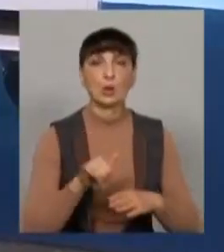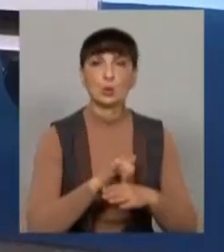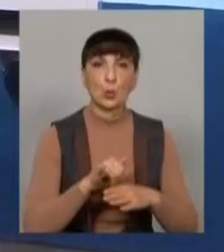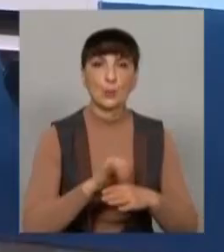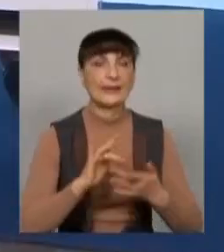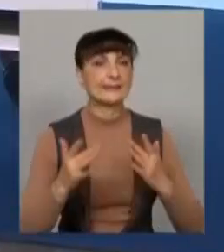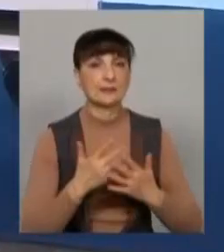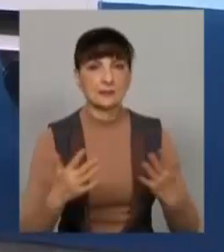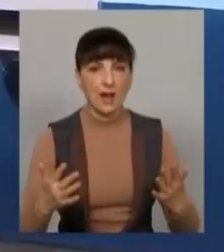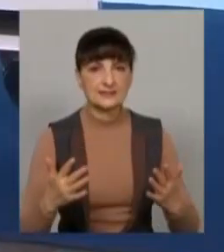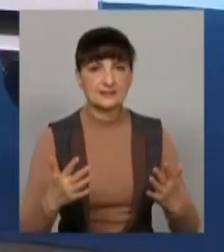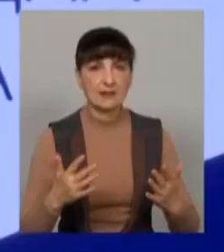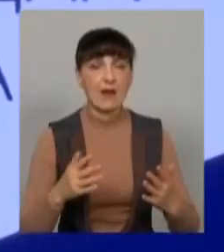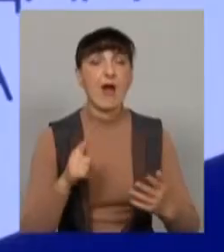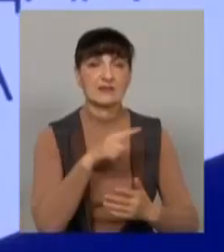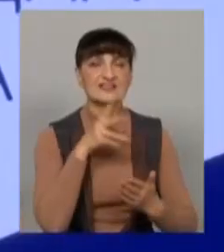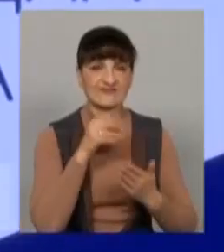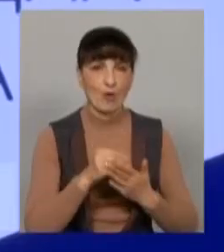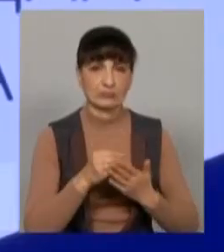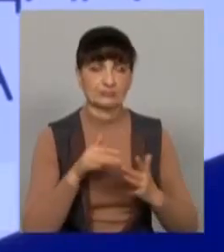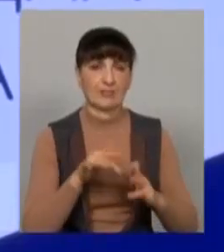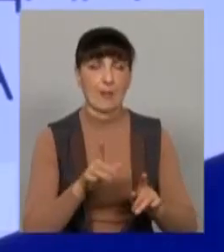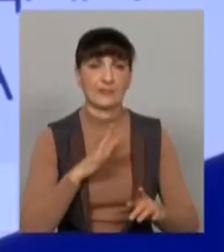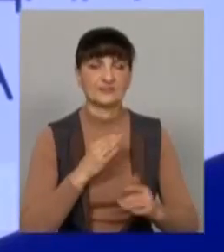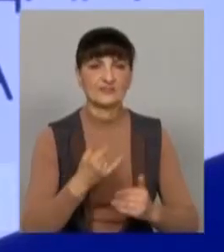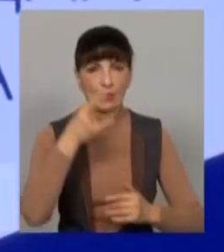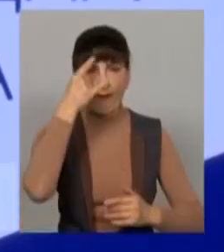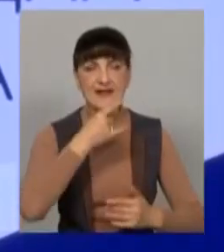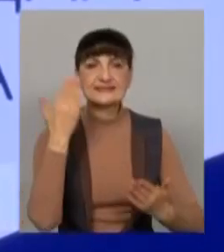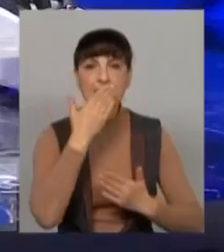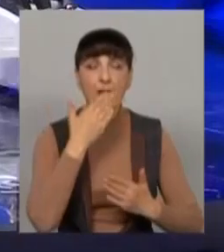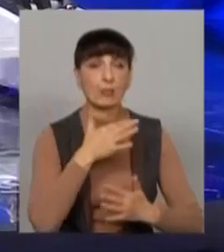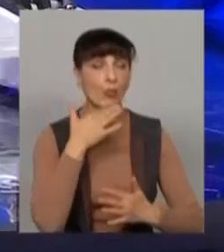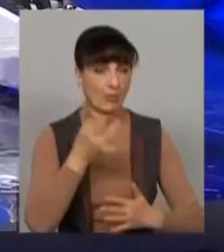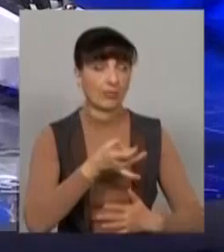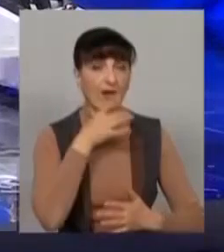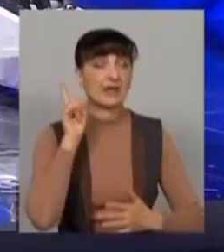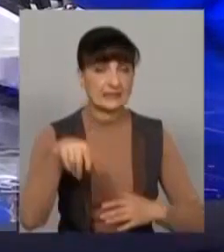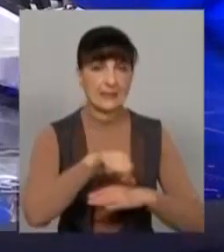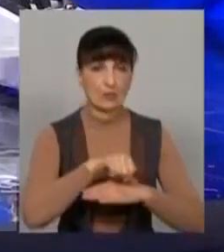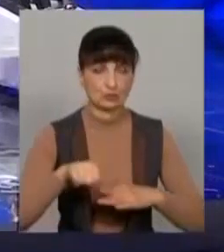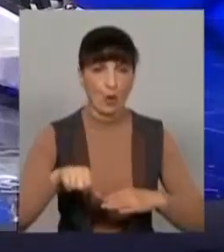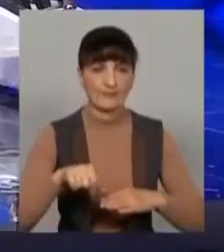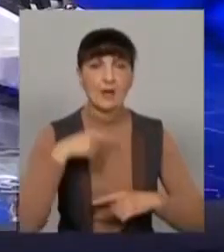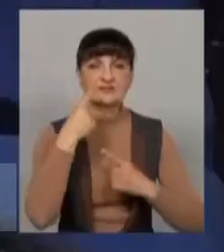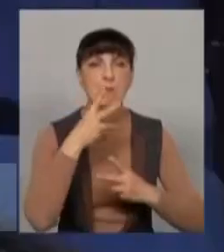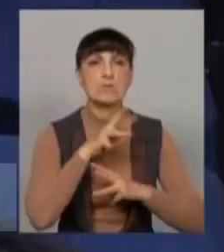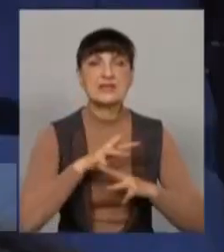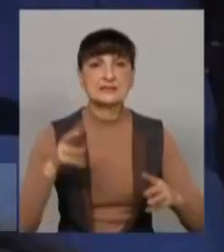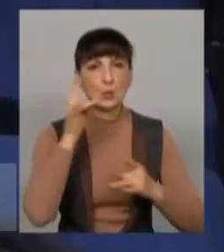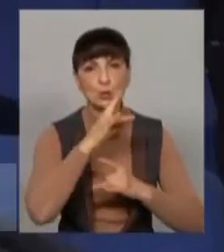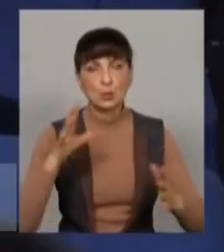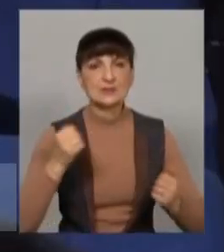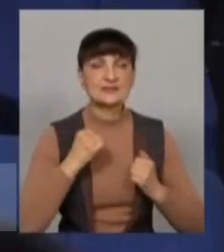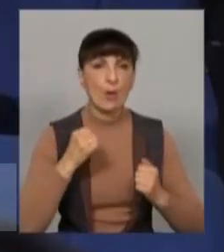сети жили как-то отдельной жизнью. Сегодня казахстанские сериалы пользуются спросом и за рубежом. По словам министра культуры, информации, спорта и